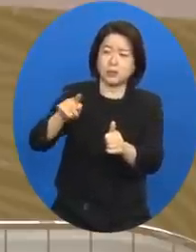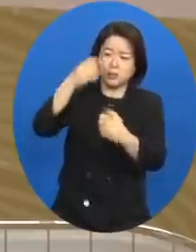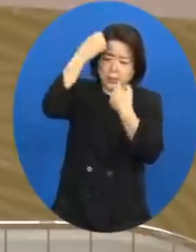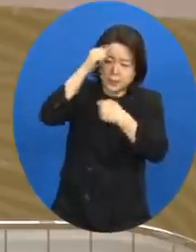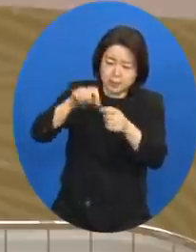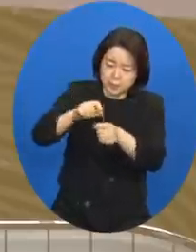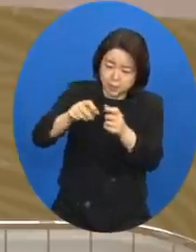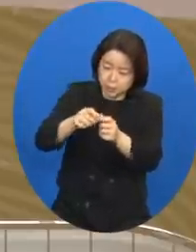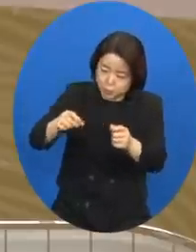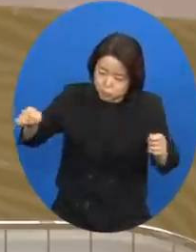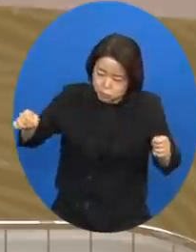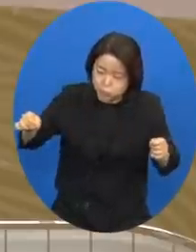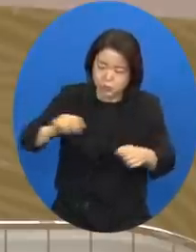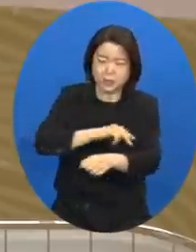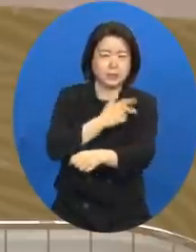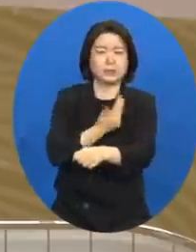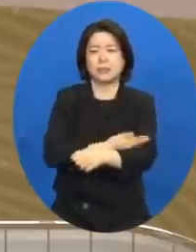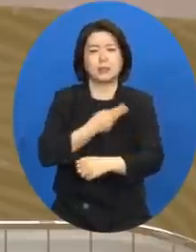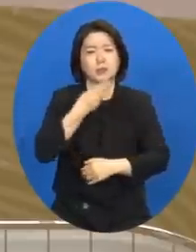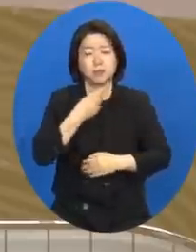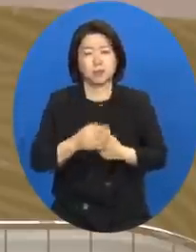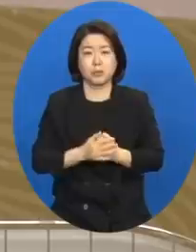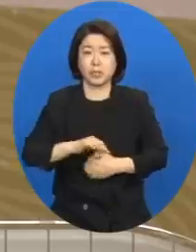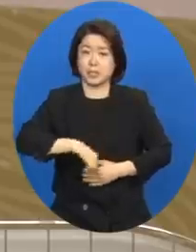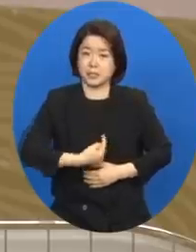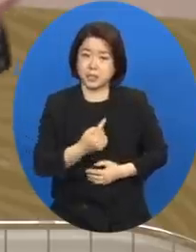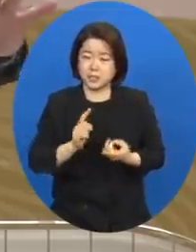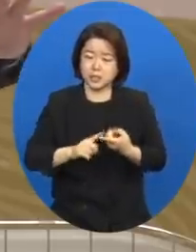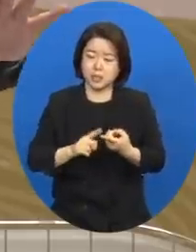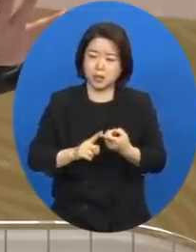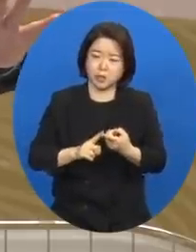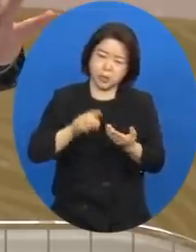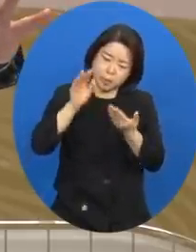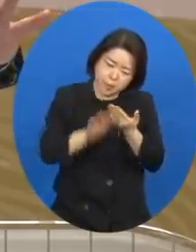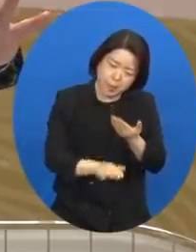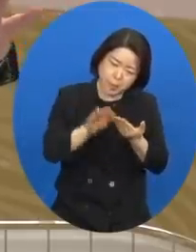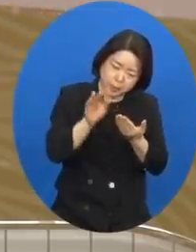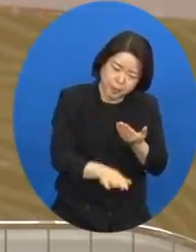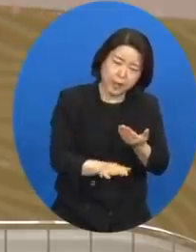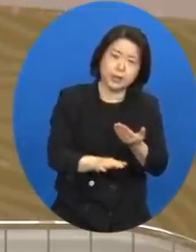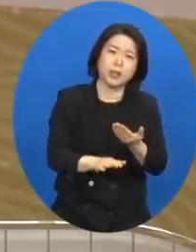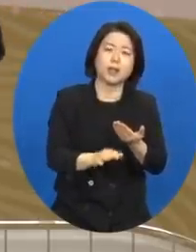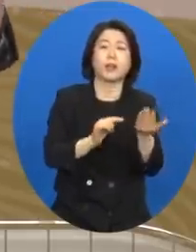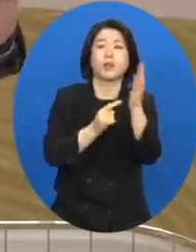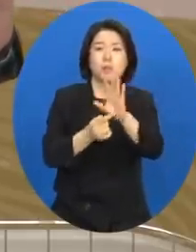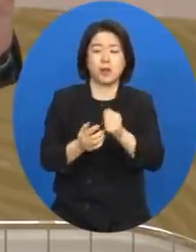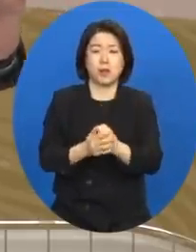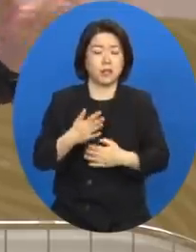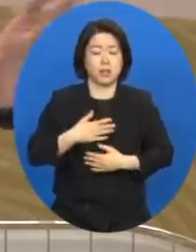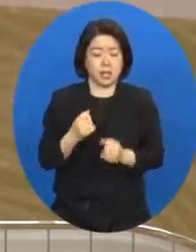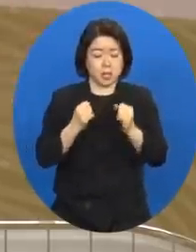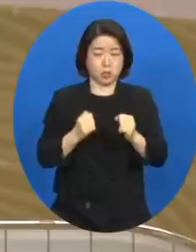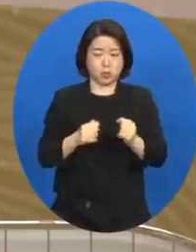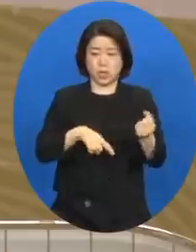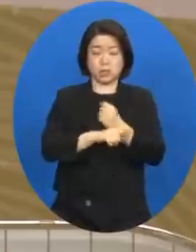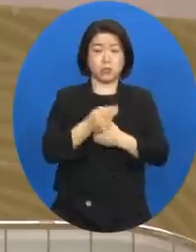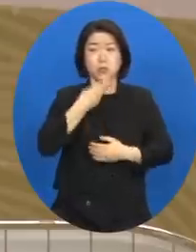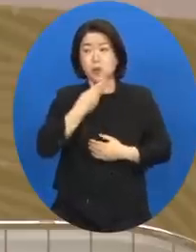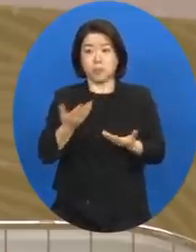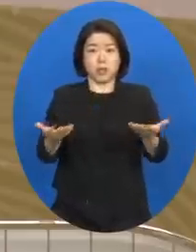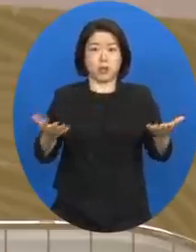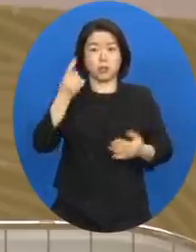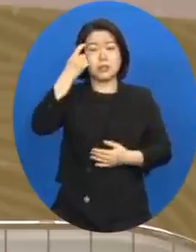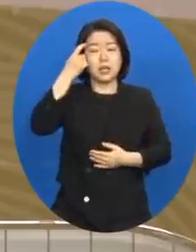만한 자격도 없어. 자기 자신을 한없이 낮추었어요. 존재 자체가 자기는 의미가 없다고